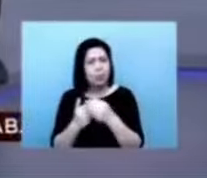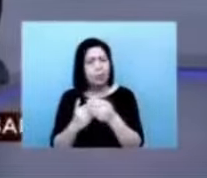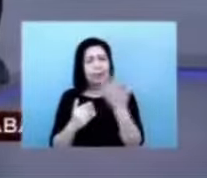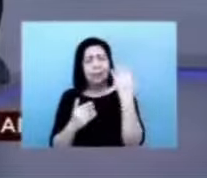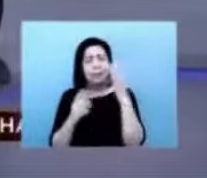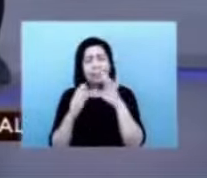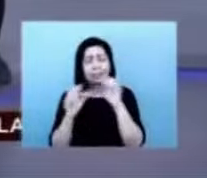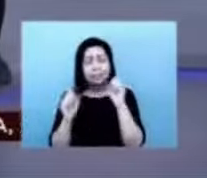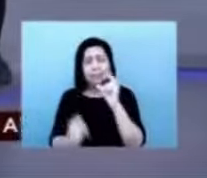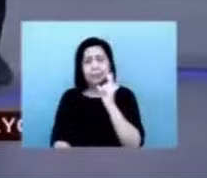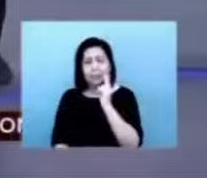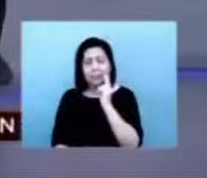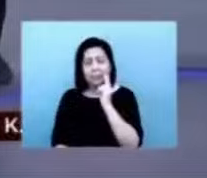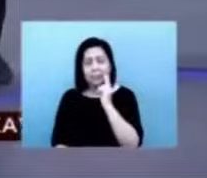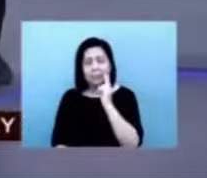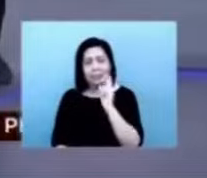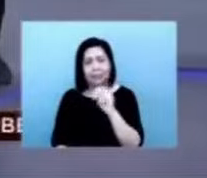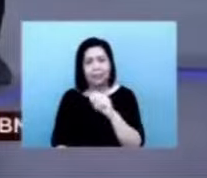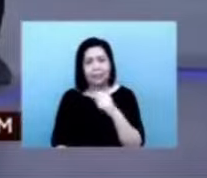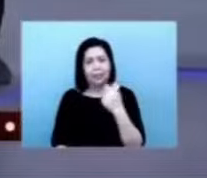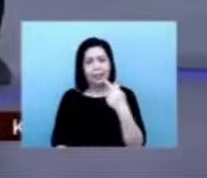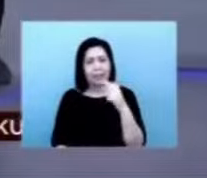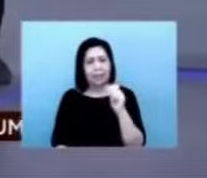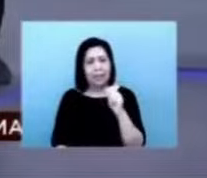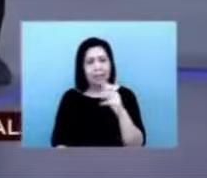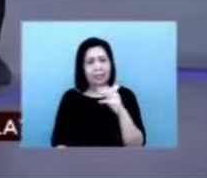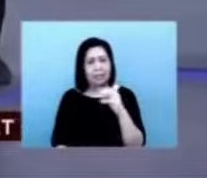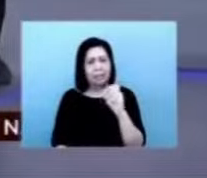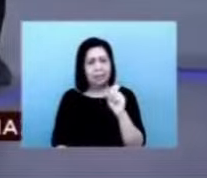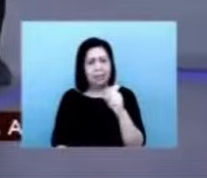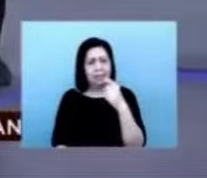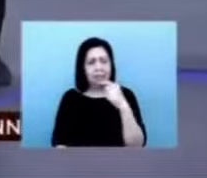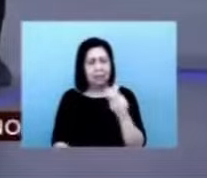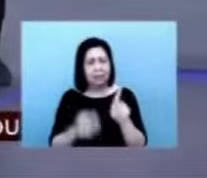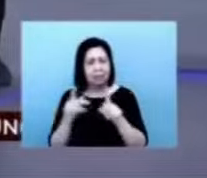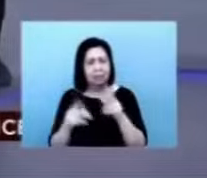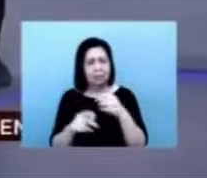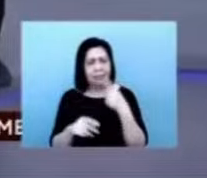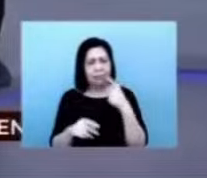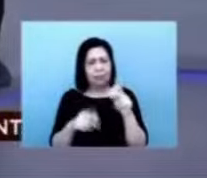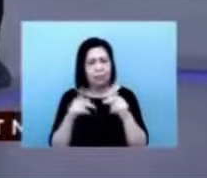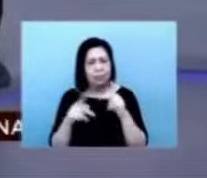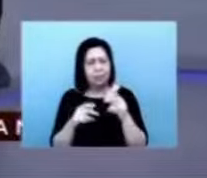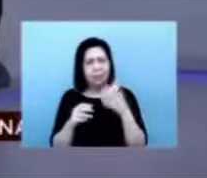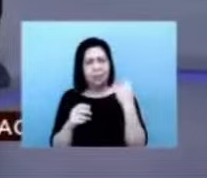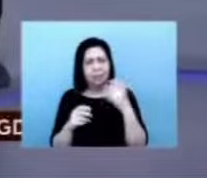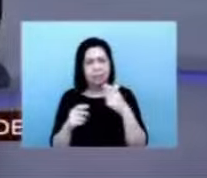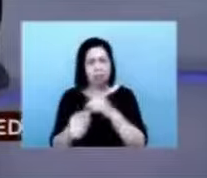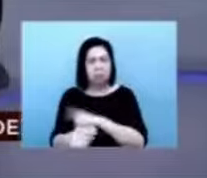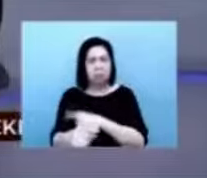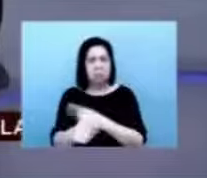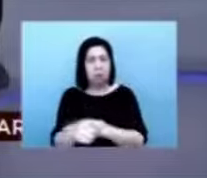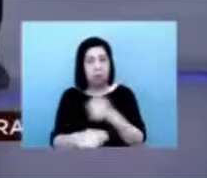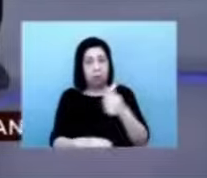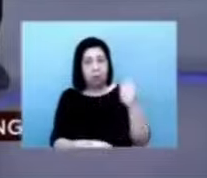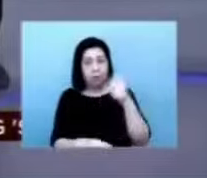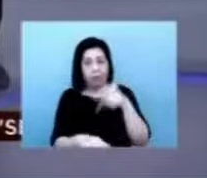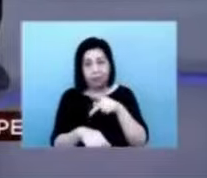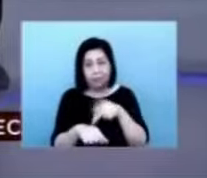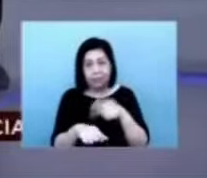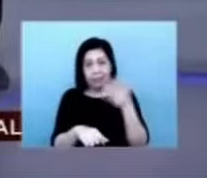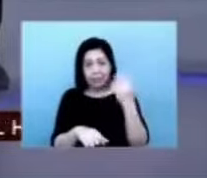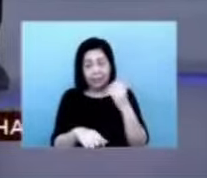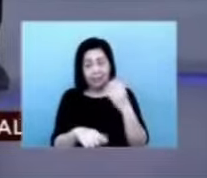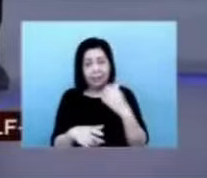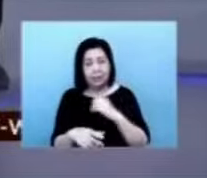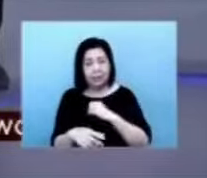Pangulong Rodrigo Duterte, ang Gikan sa Masa para sa Masa. Ang dating pinakamakapangyarihan sa buong bansa, ang dating may hawak